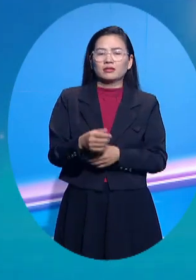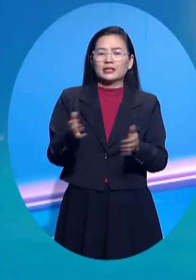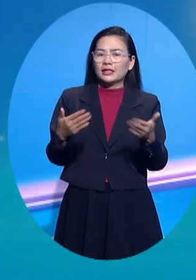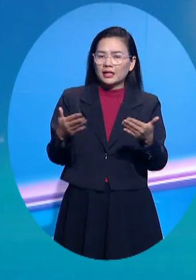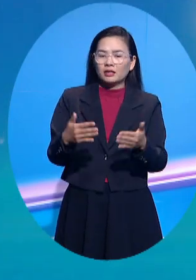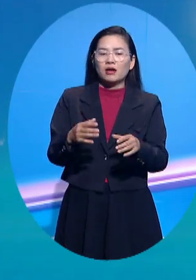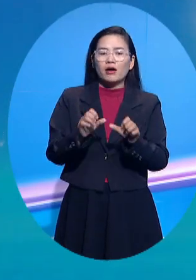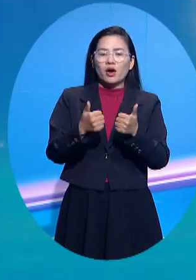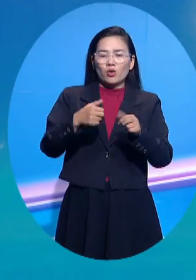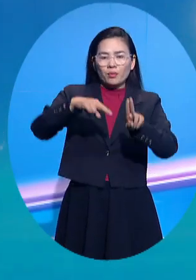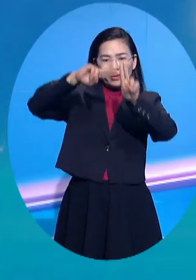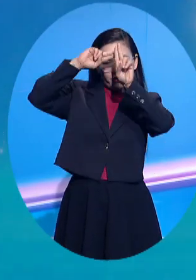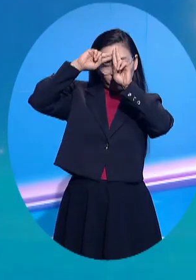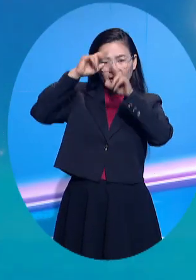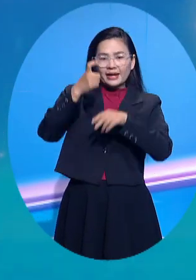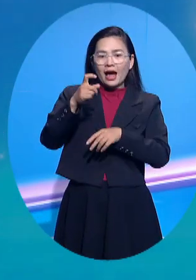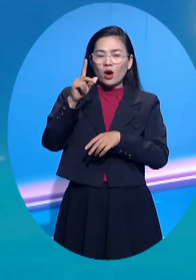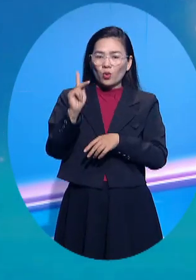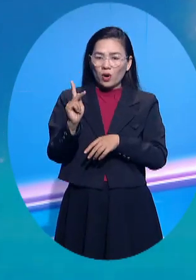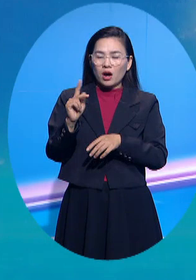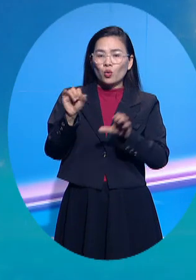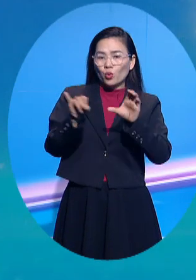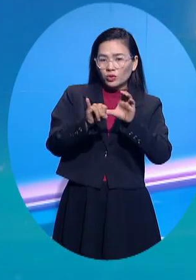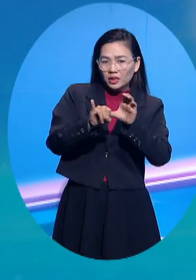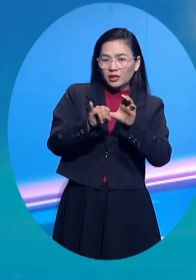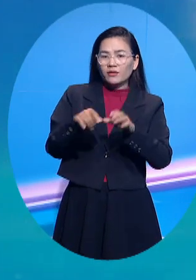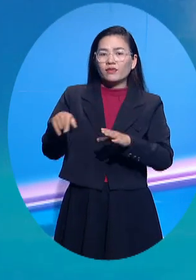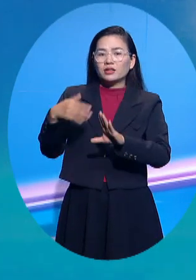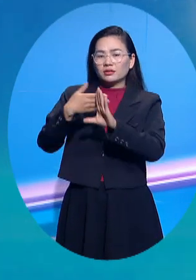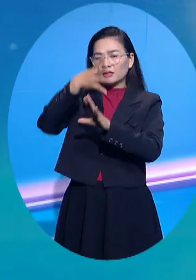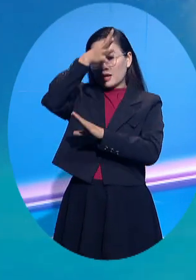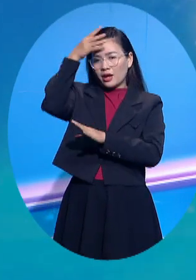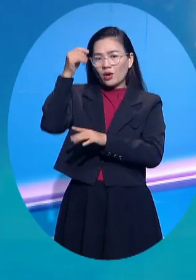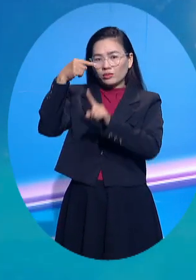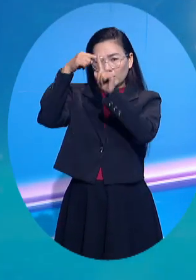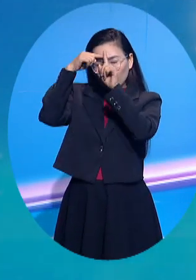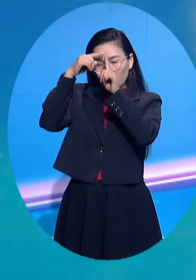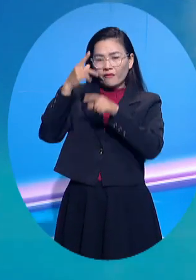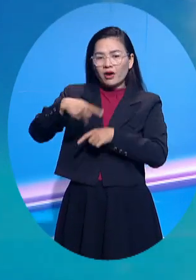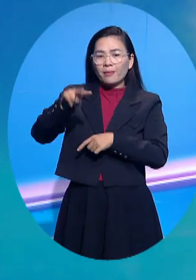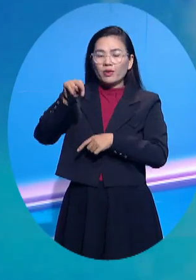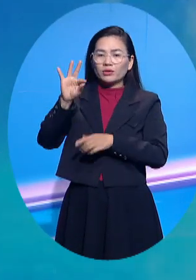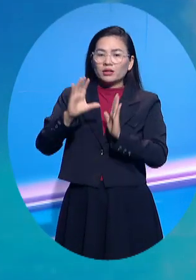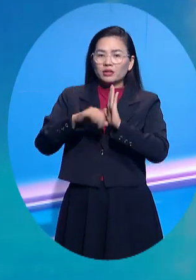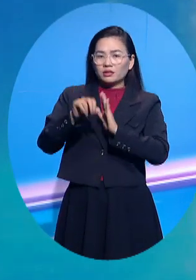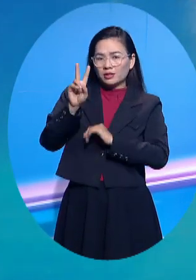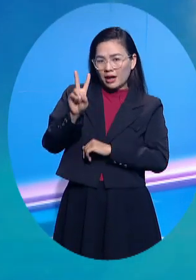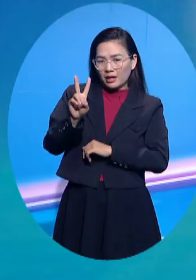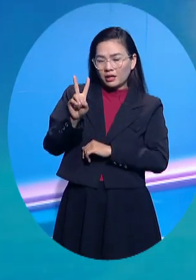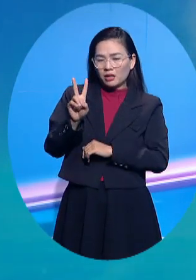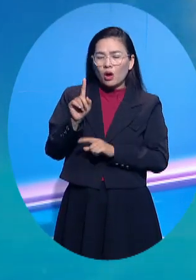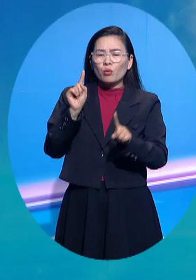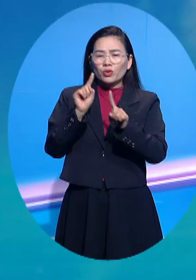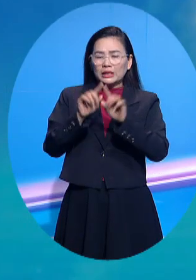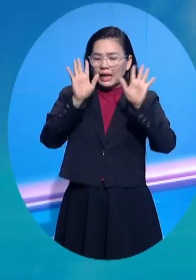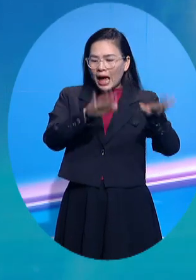viện đa khoa khu vực C Chi và dự án xây dựng trường Đại học Y khoa Phạm Ngọc Thạch Cơ sở 2 để đảm bảo cuối quýn 1 năm nay tỷ lệ giải ngân của thành phố ít